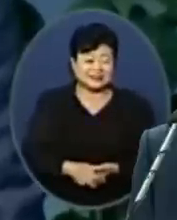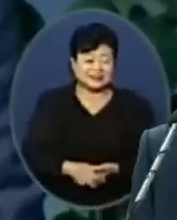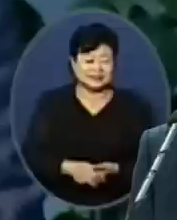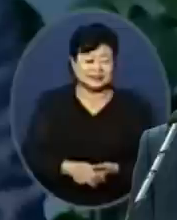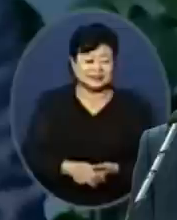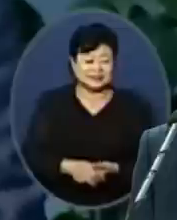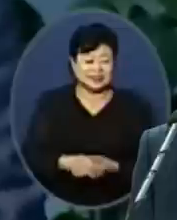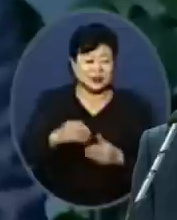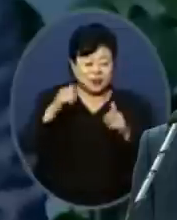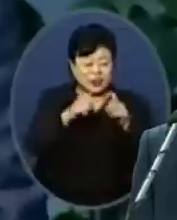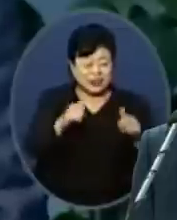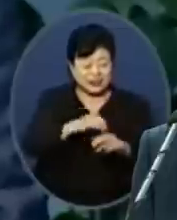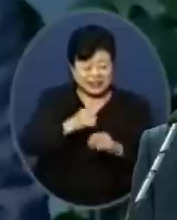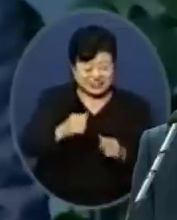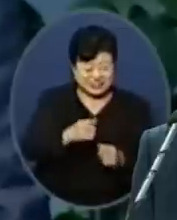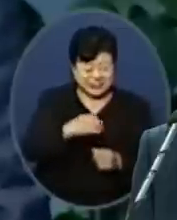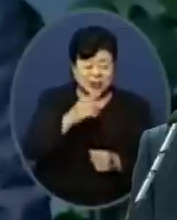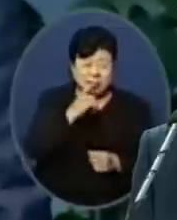골리앗을 대적해서 나가겠다고 하니까